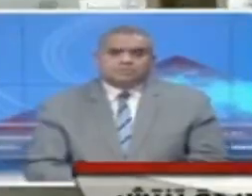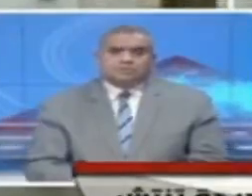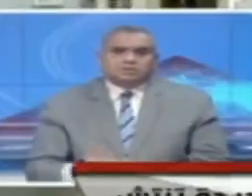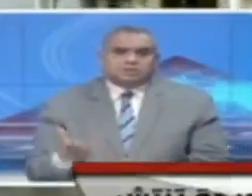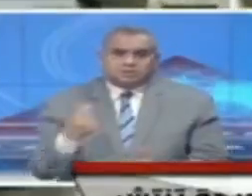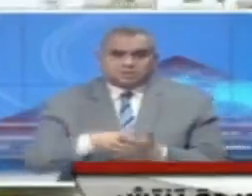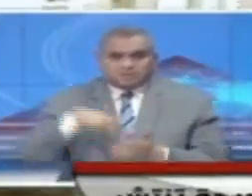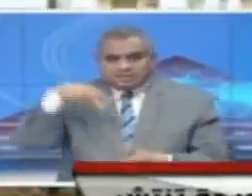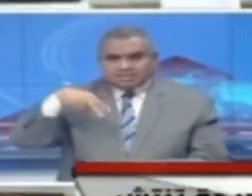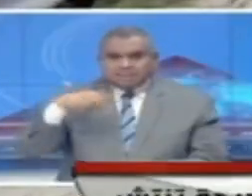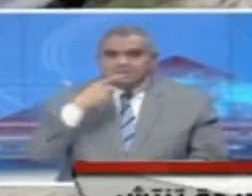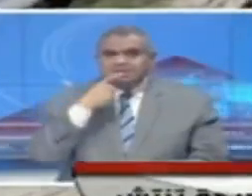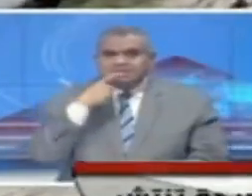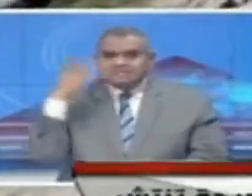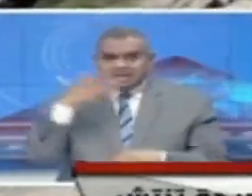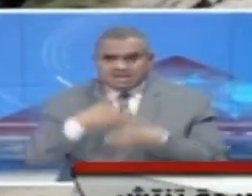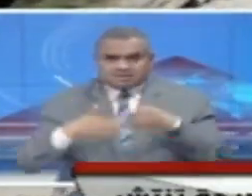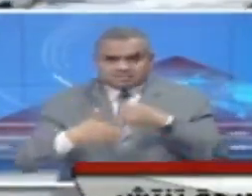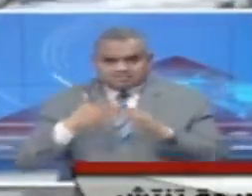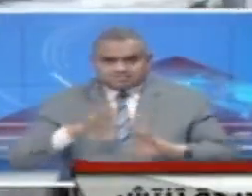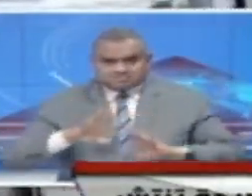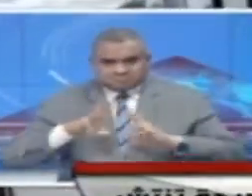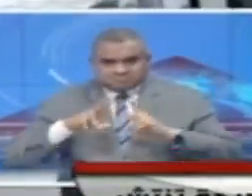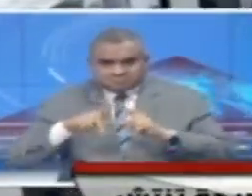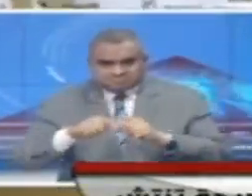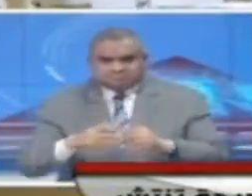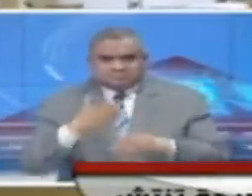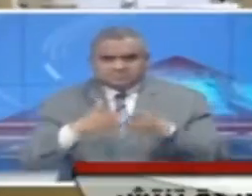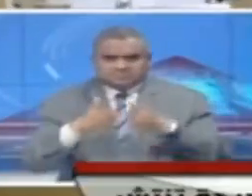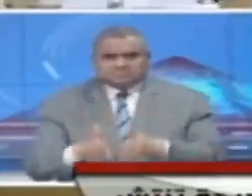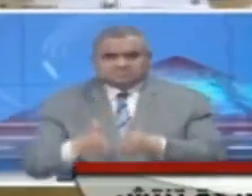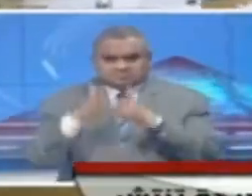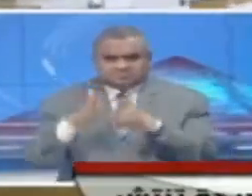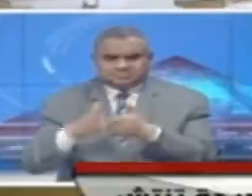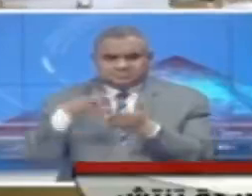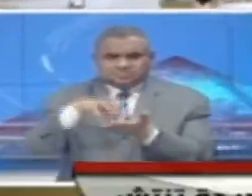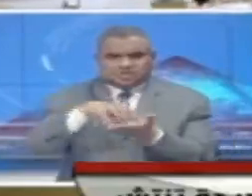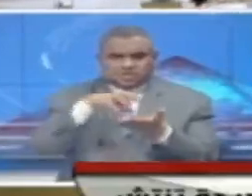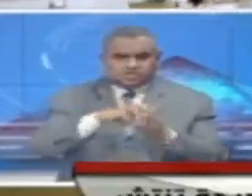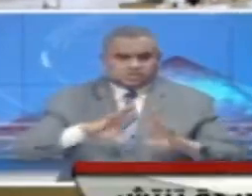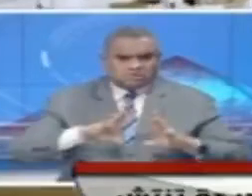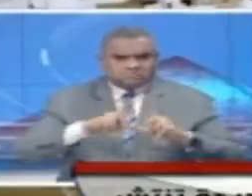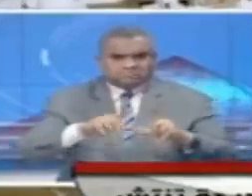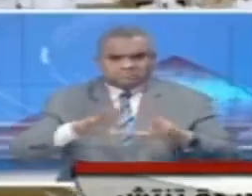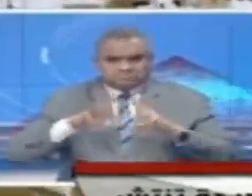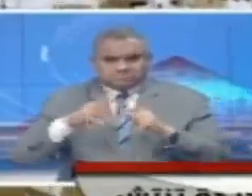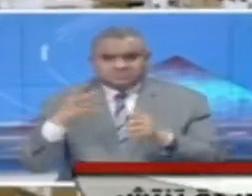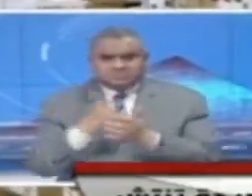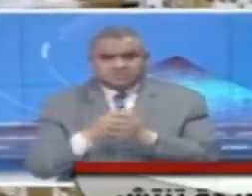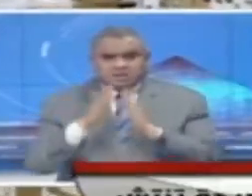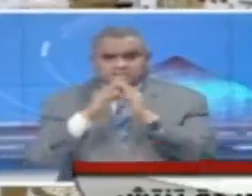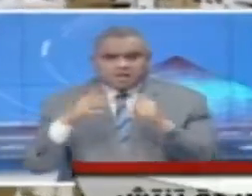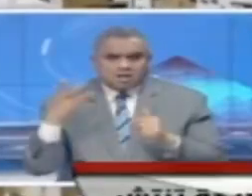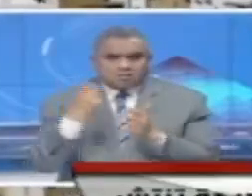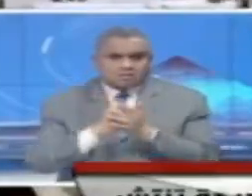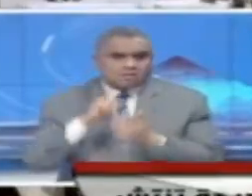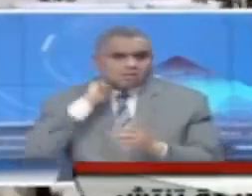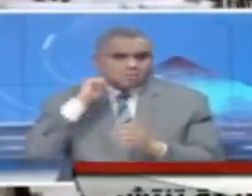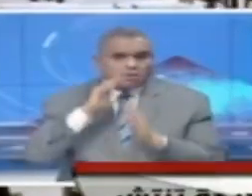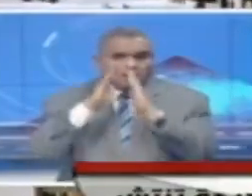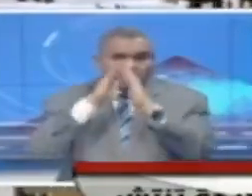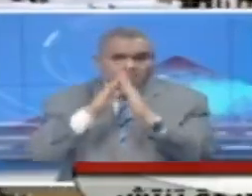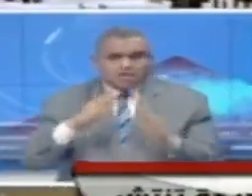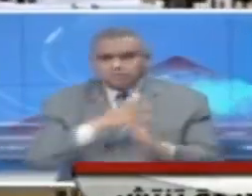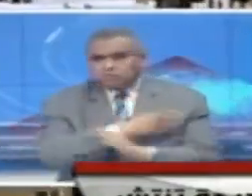ثماني سنوات من البناء والإنشاءات منذ اندلعت ثورة 30 يونيو، شهدت مصر خلالها بمحافظاتها